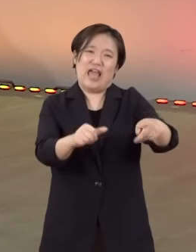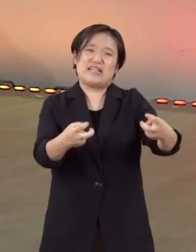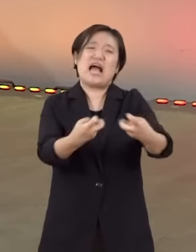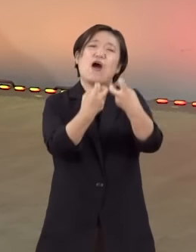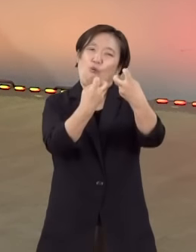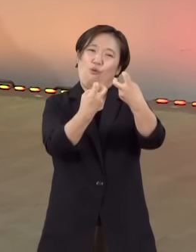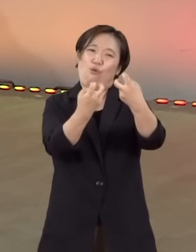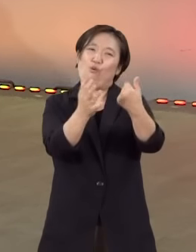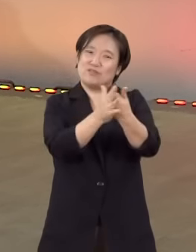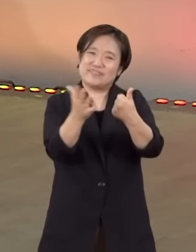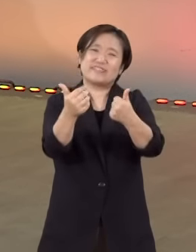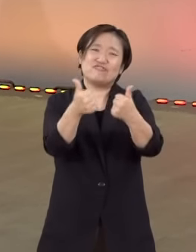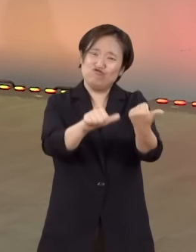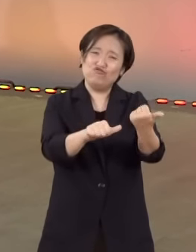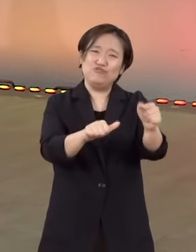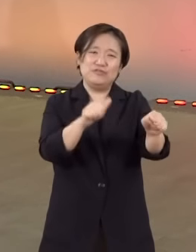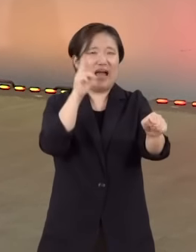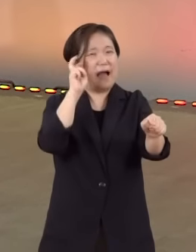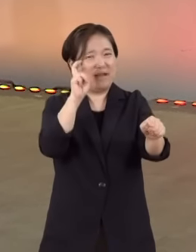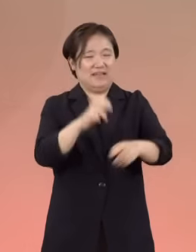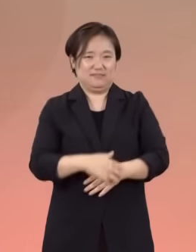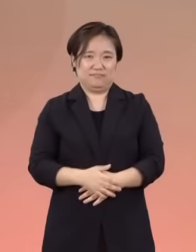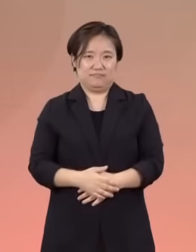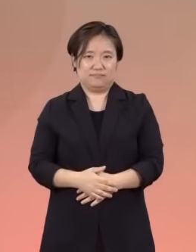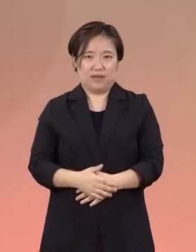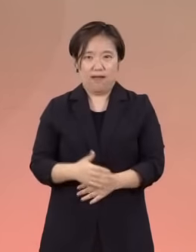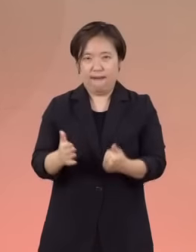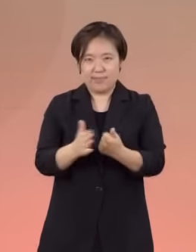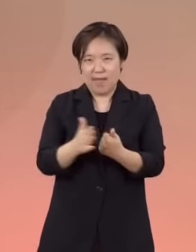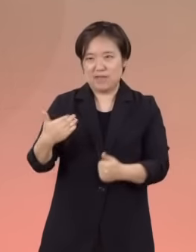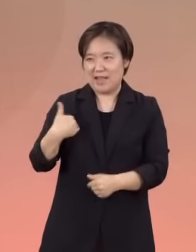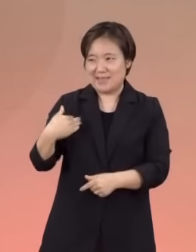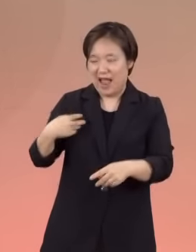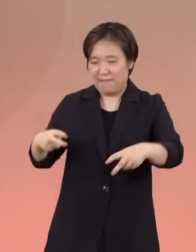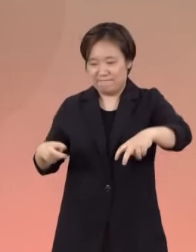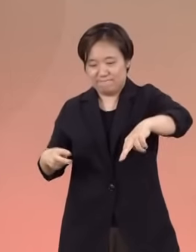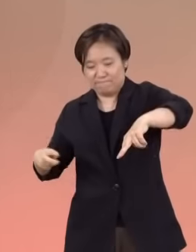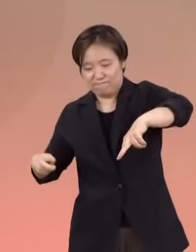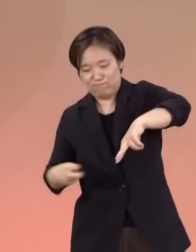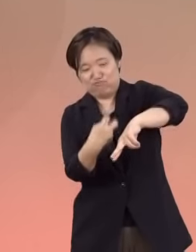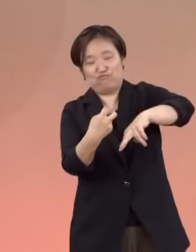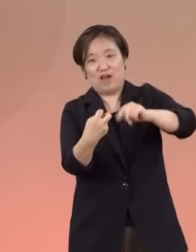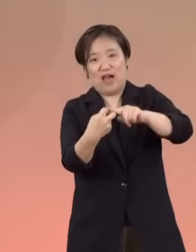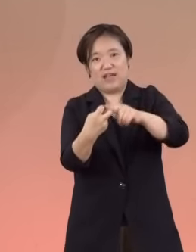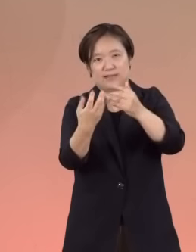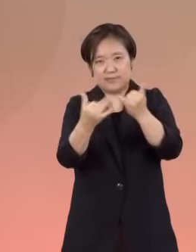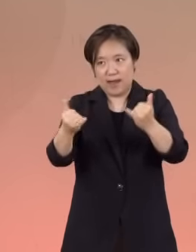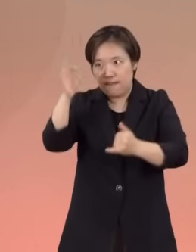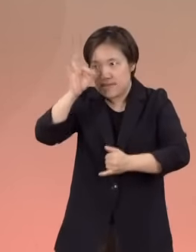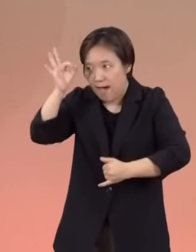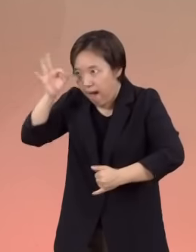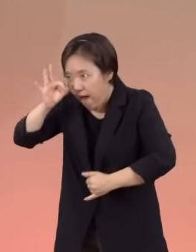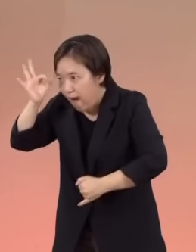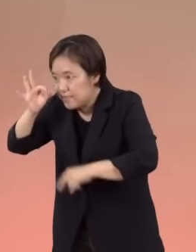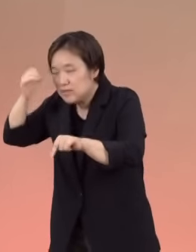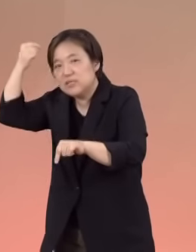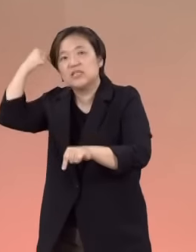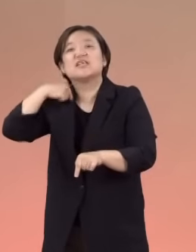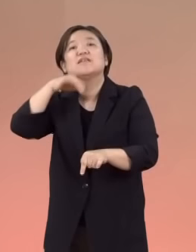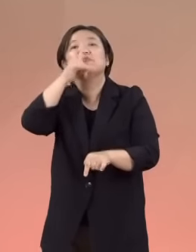전자인지 확인하는 행동이었습니다 그까 지나가는 차에 1m 앞에 갑자기 나타나 가지고 그 차